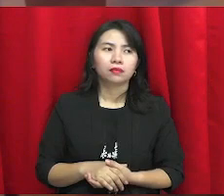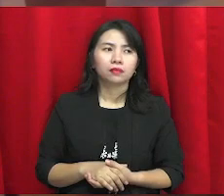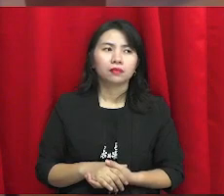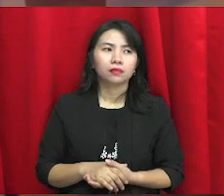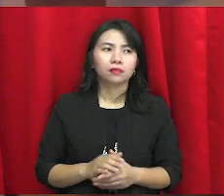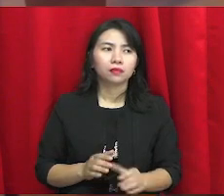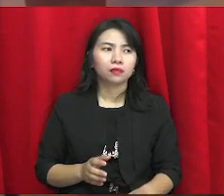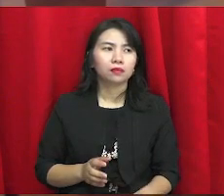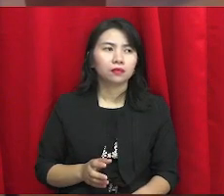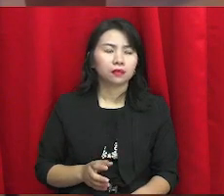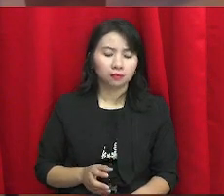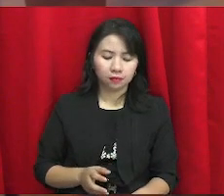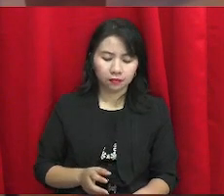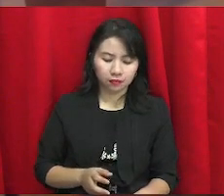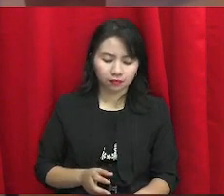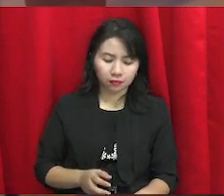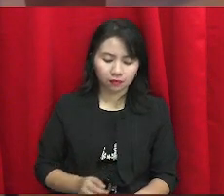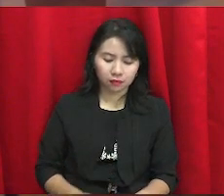na